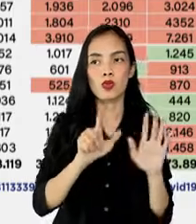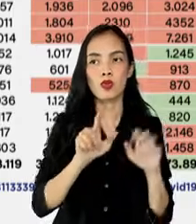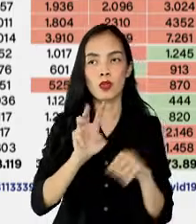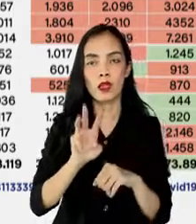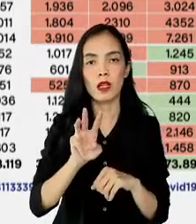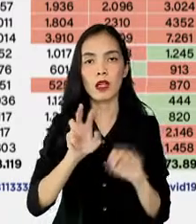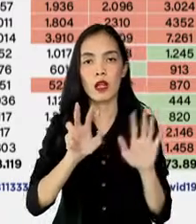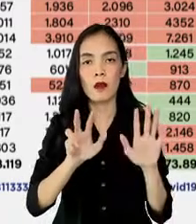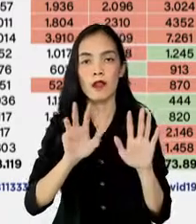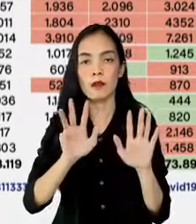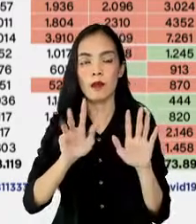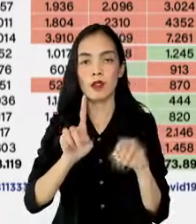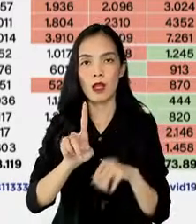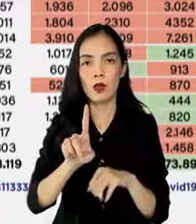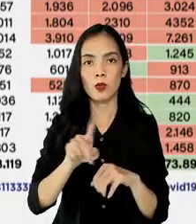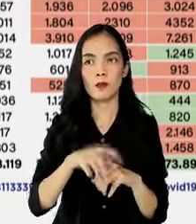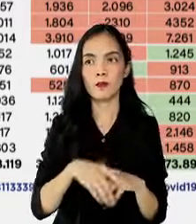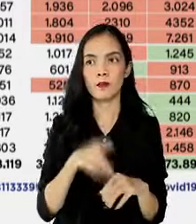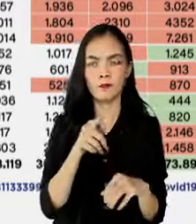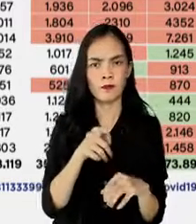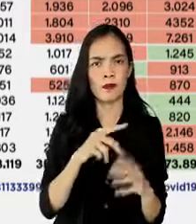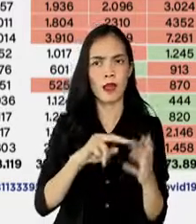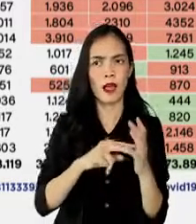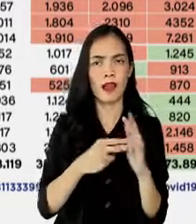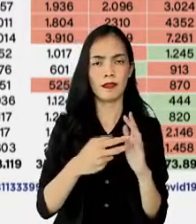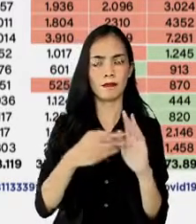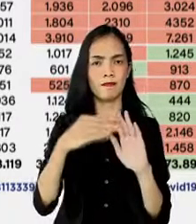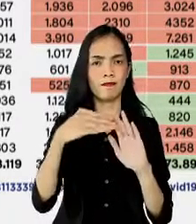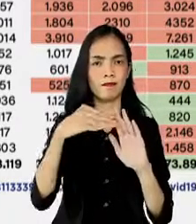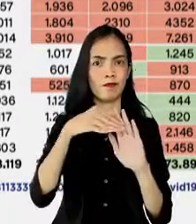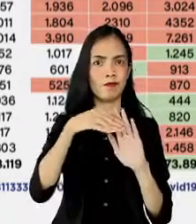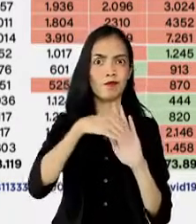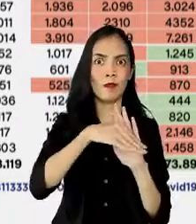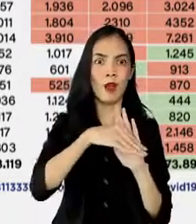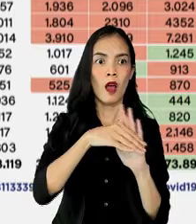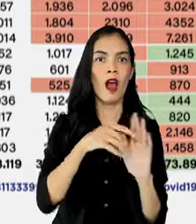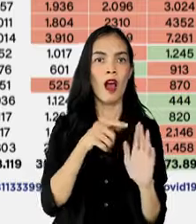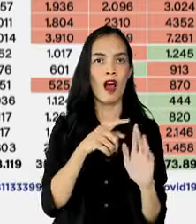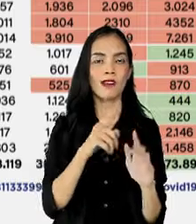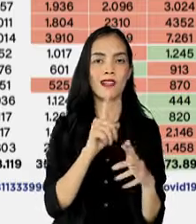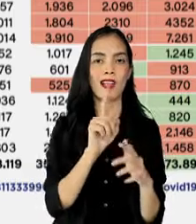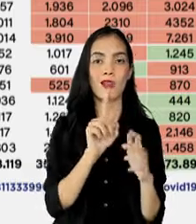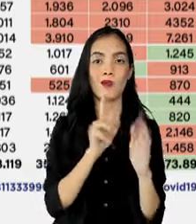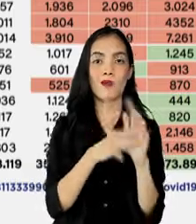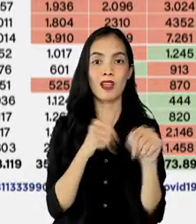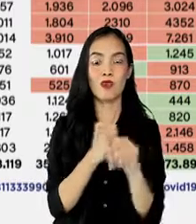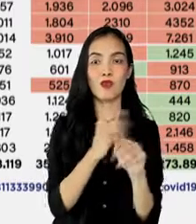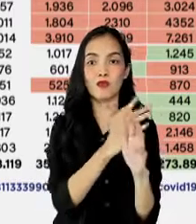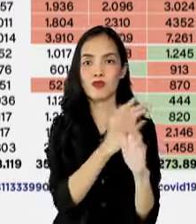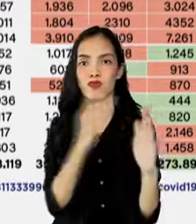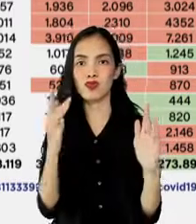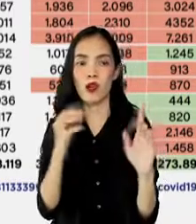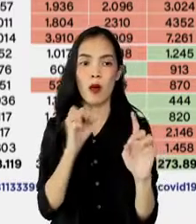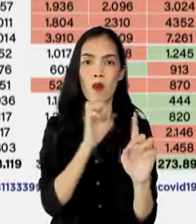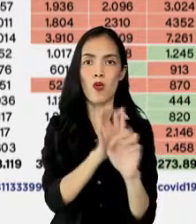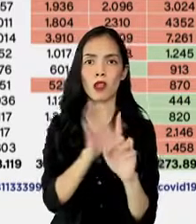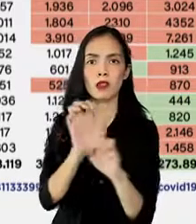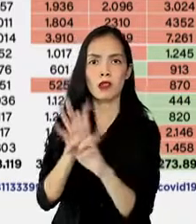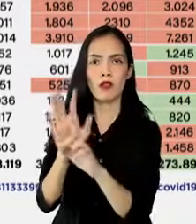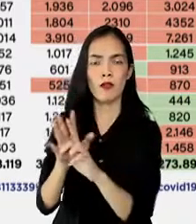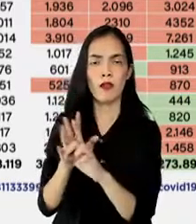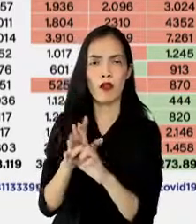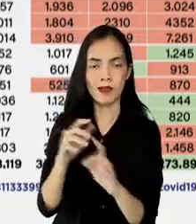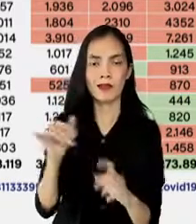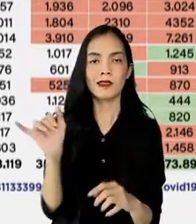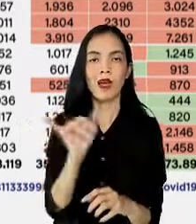3891 kasus hal ini sejalan dengan positif fettered mingguan positife tired mingguan